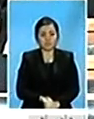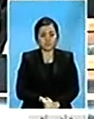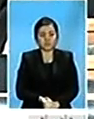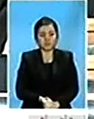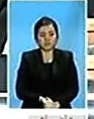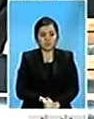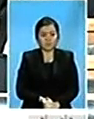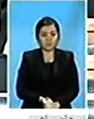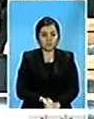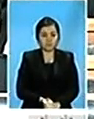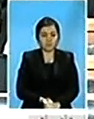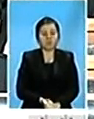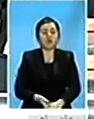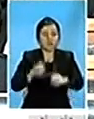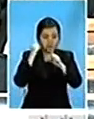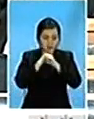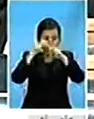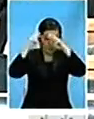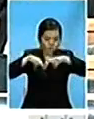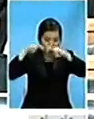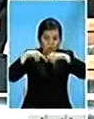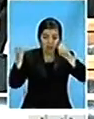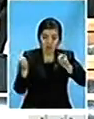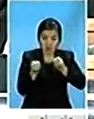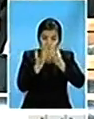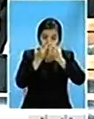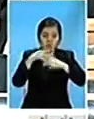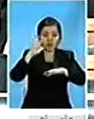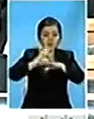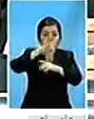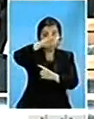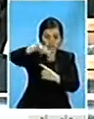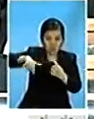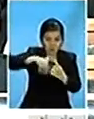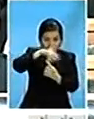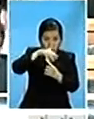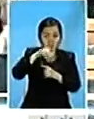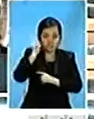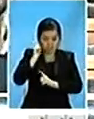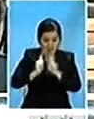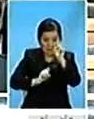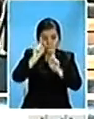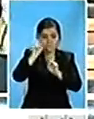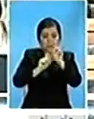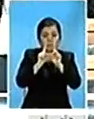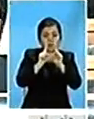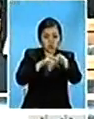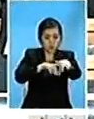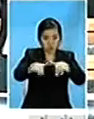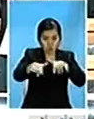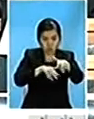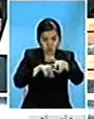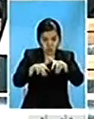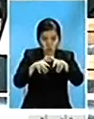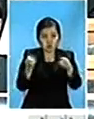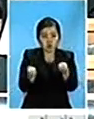นะครับการศึกษาผลกระทบสิ่งแวดล้อมหรือ EA นั้นเป็นการประเมินความเสียหายต่อพี่น้องประชาชน